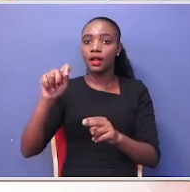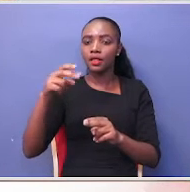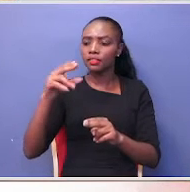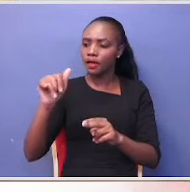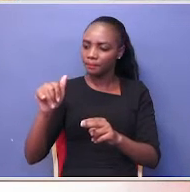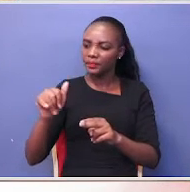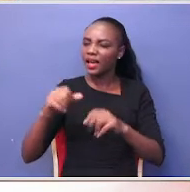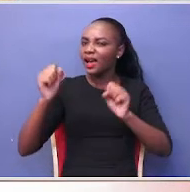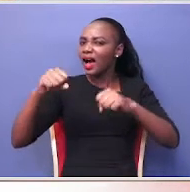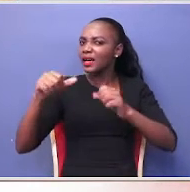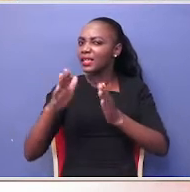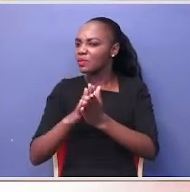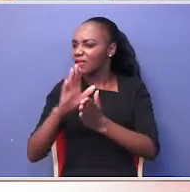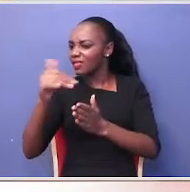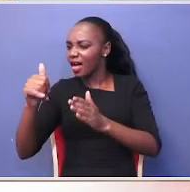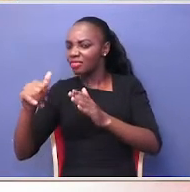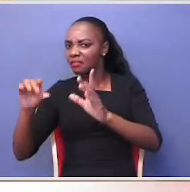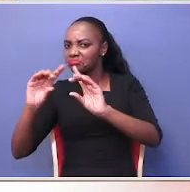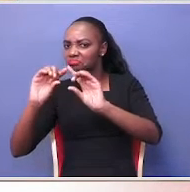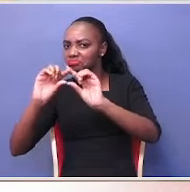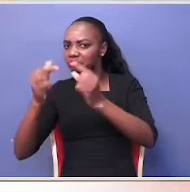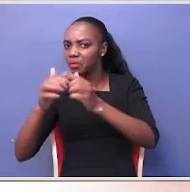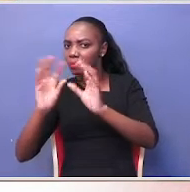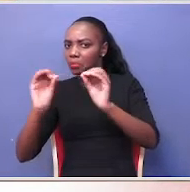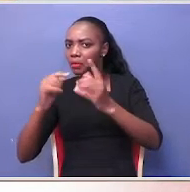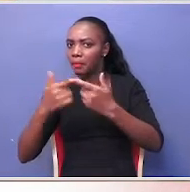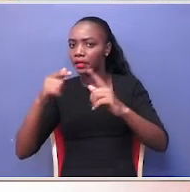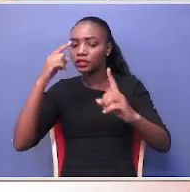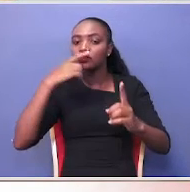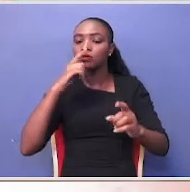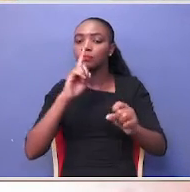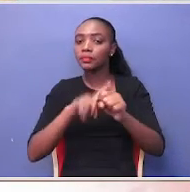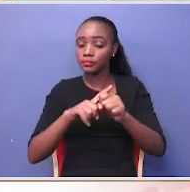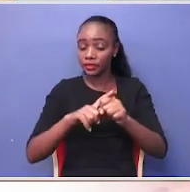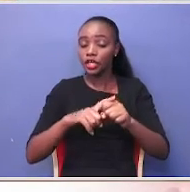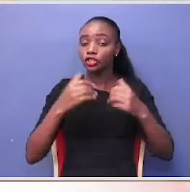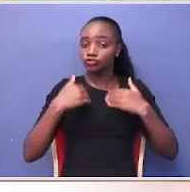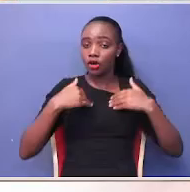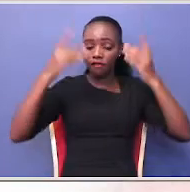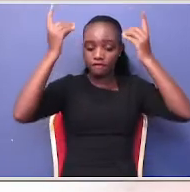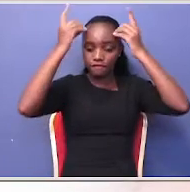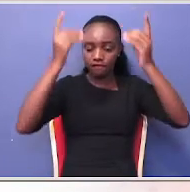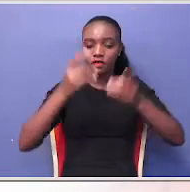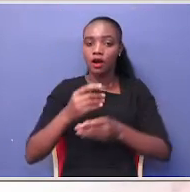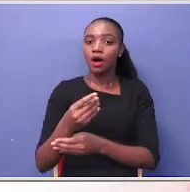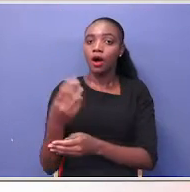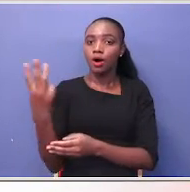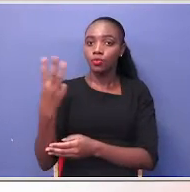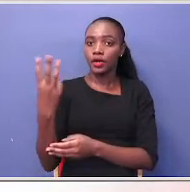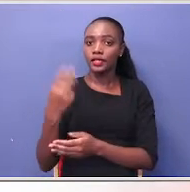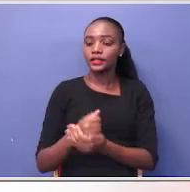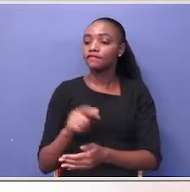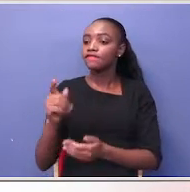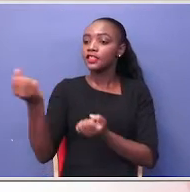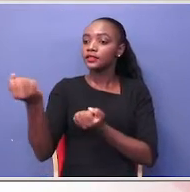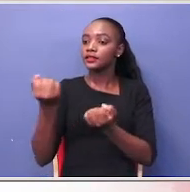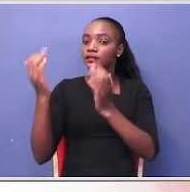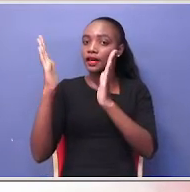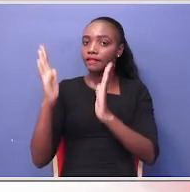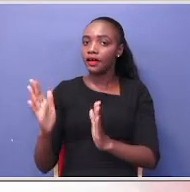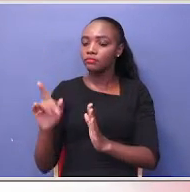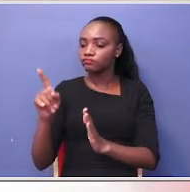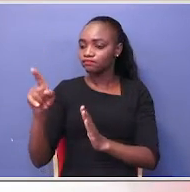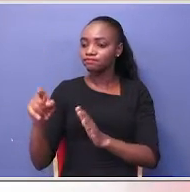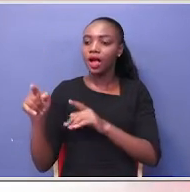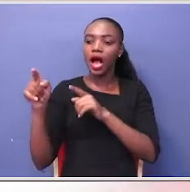upande wa washtakiwa leo hii na kuiahidi kufanya uamuzi huo Jumatano. Isaac Ibrein anakumbwa na kosa hilo la